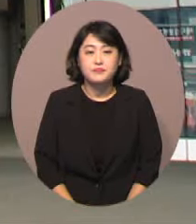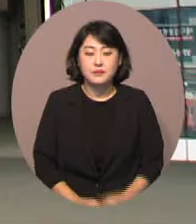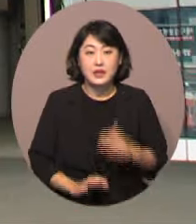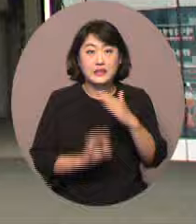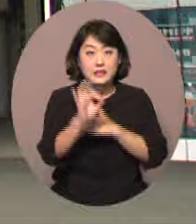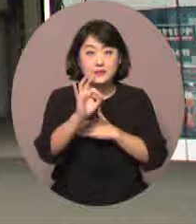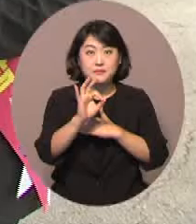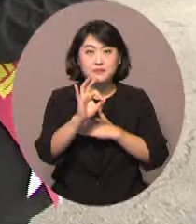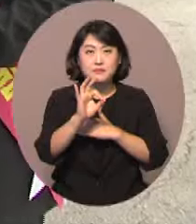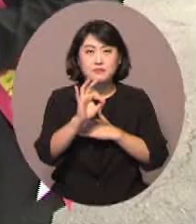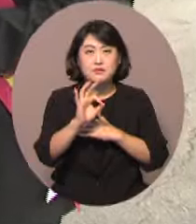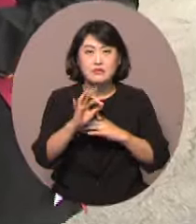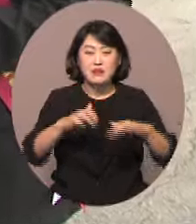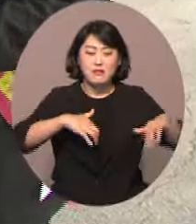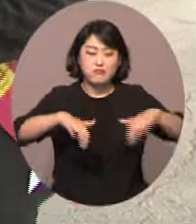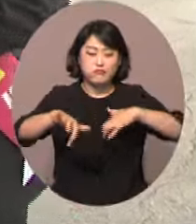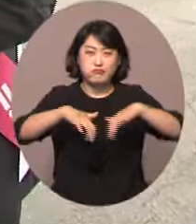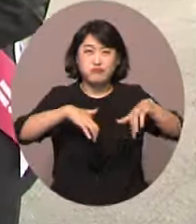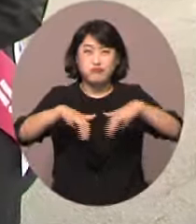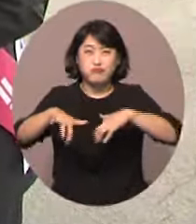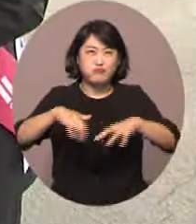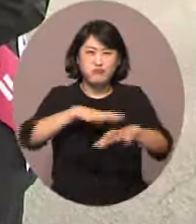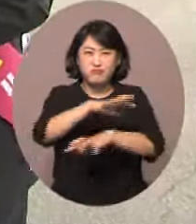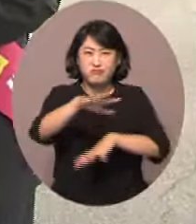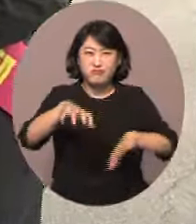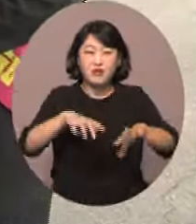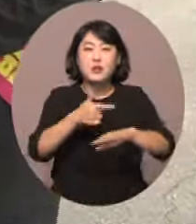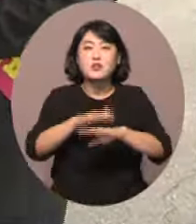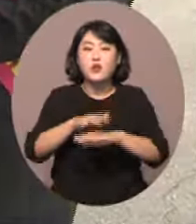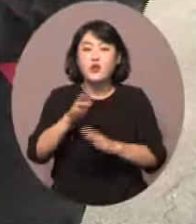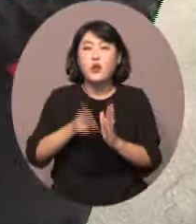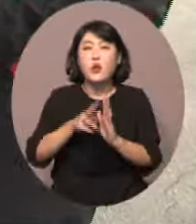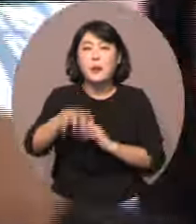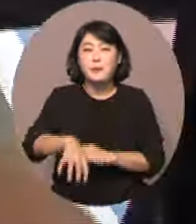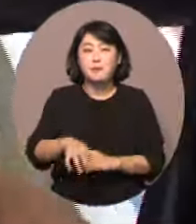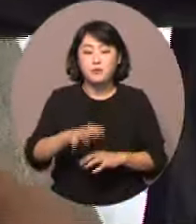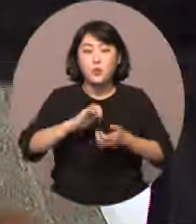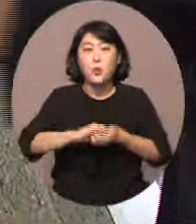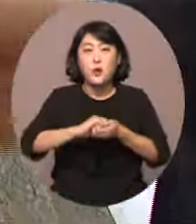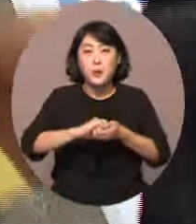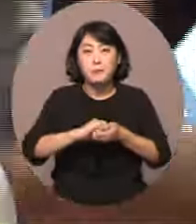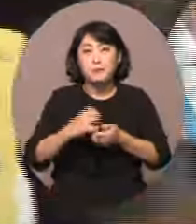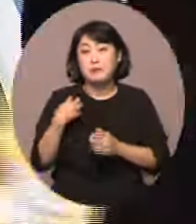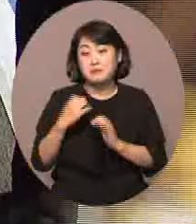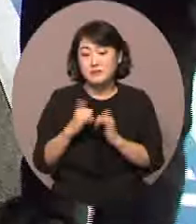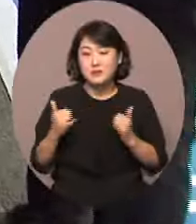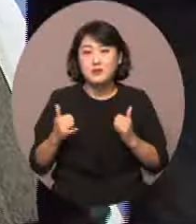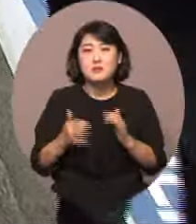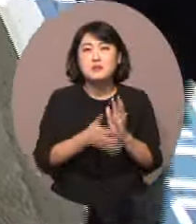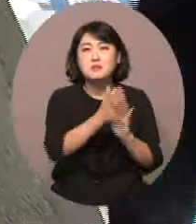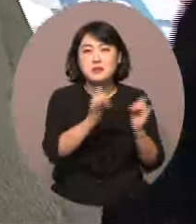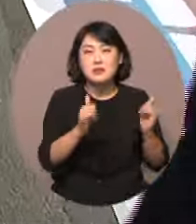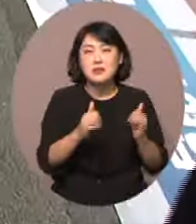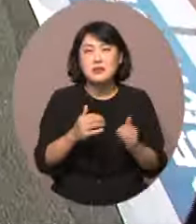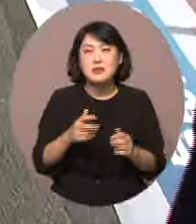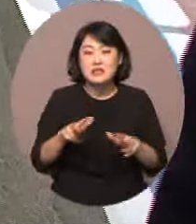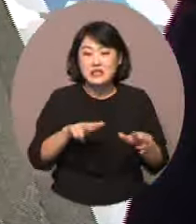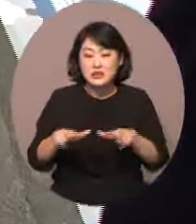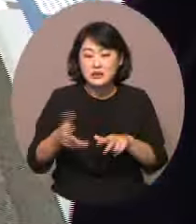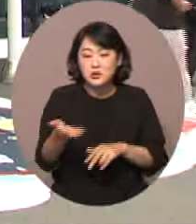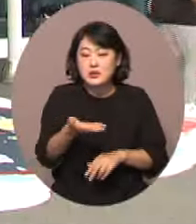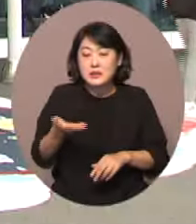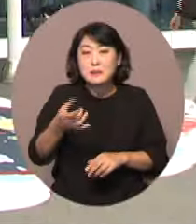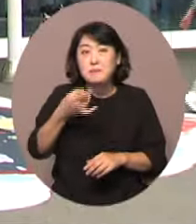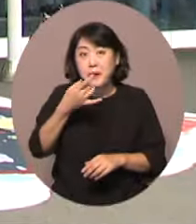아침 시간 많은 사람들이 오가는 대전역 앞. 농협 관계자 등이 시민들에게 즉석밥과 아침밥에